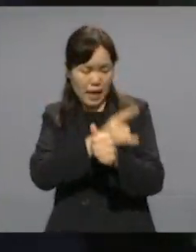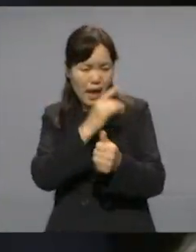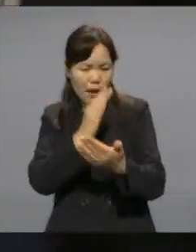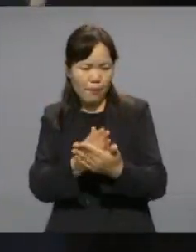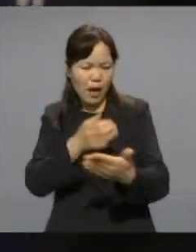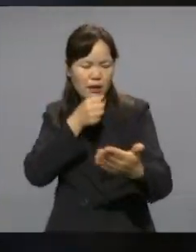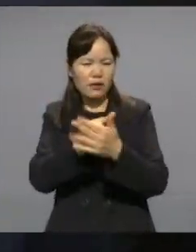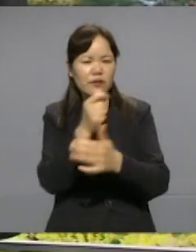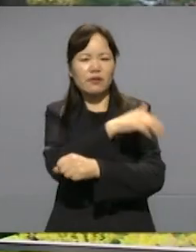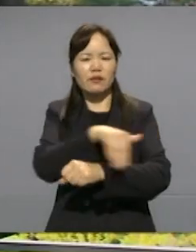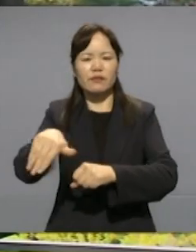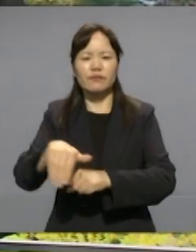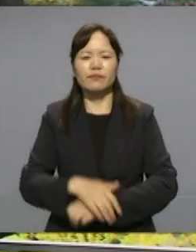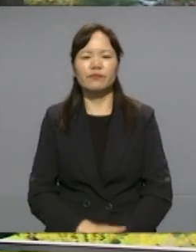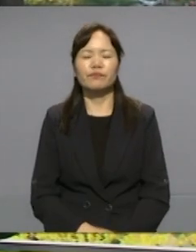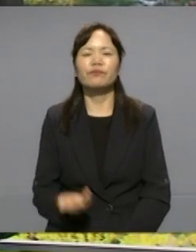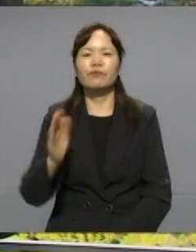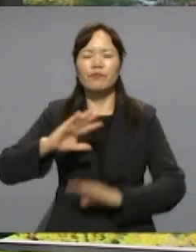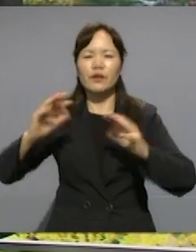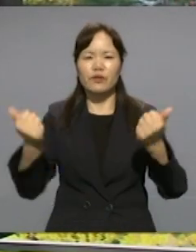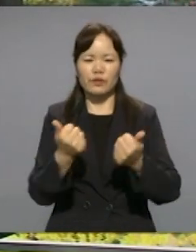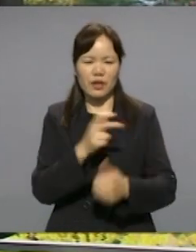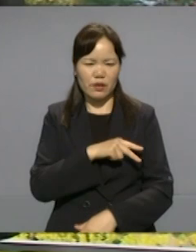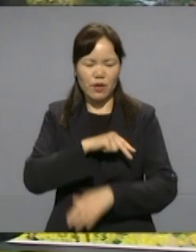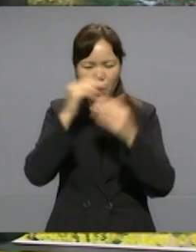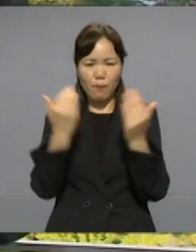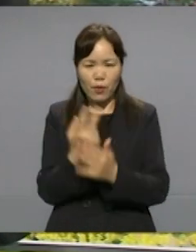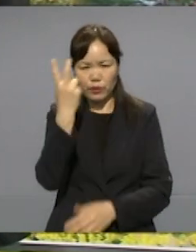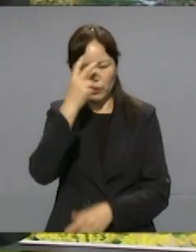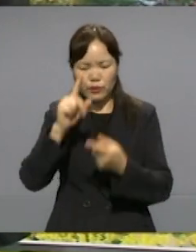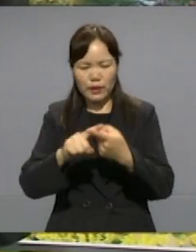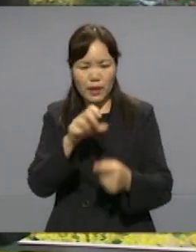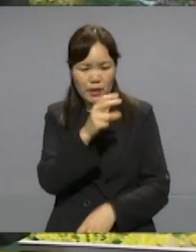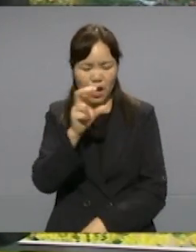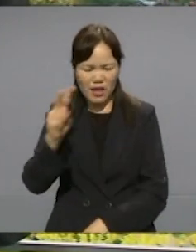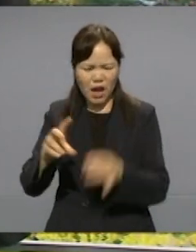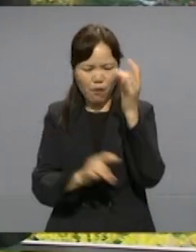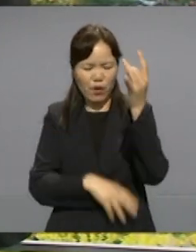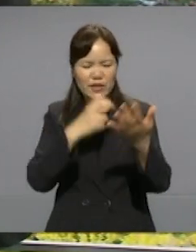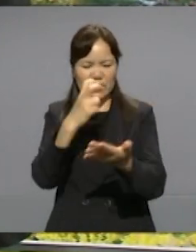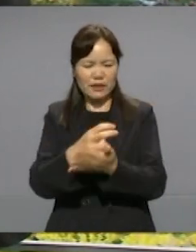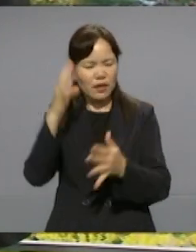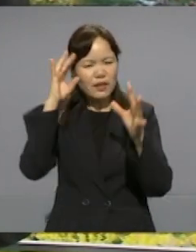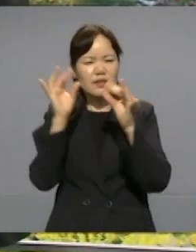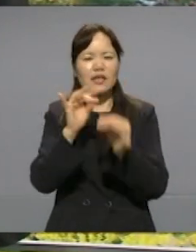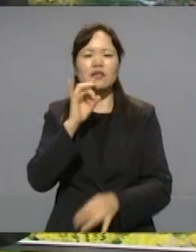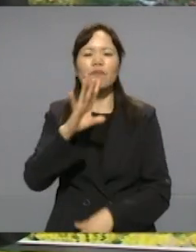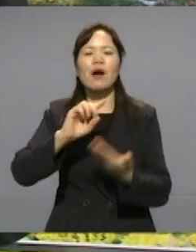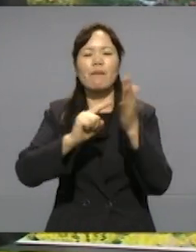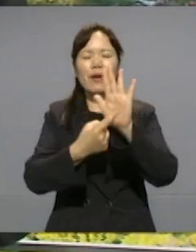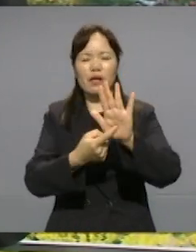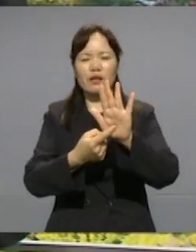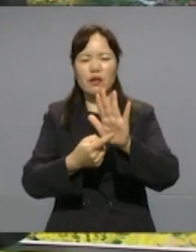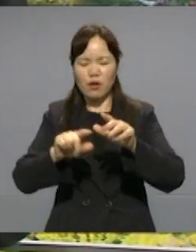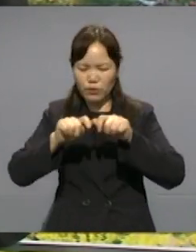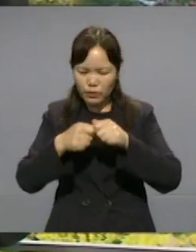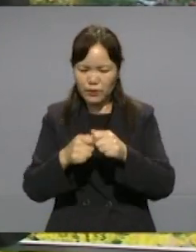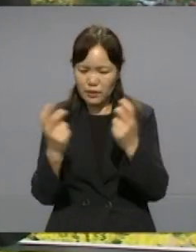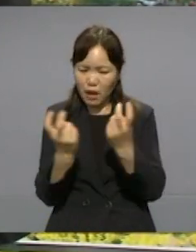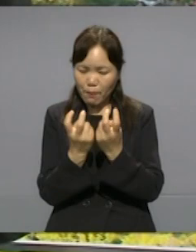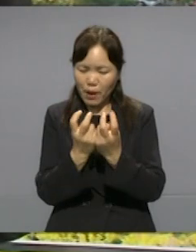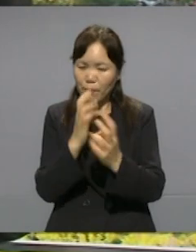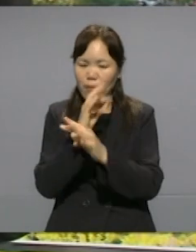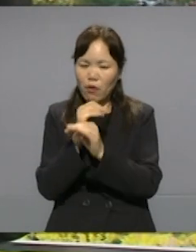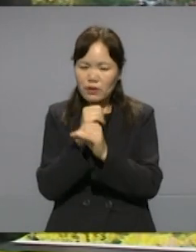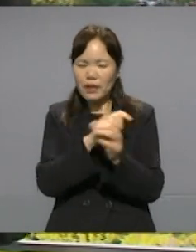결정할 방침입니다. 다만 국회의원 전수조사를 놓고는 여야가 원론적인 찬성 입장만 밝혔을 뿐 구체적인